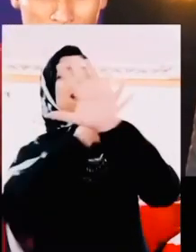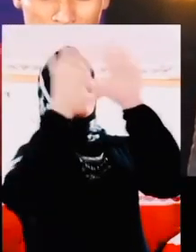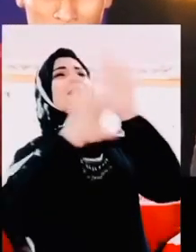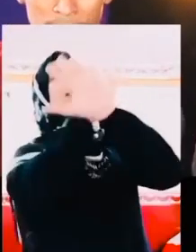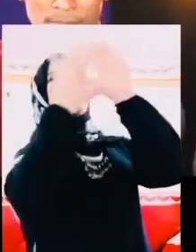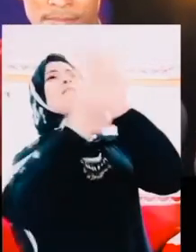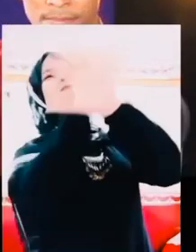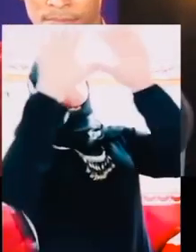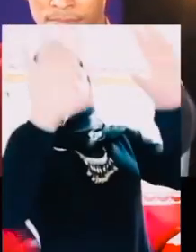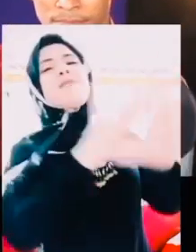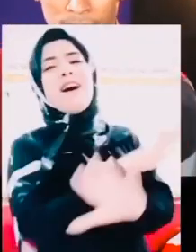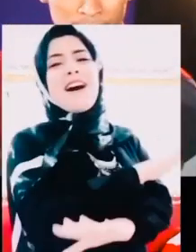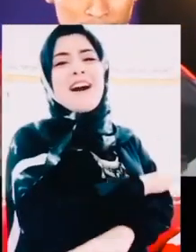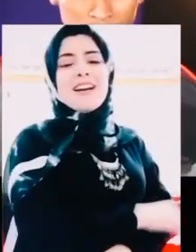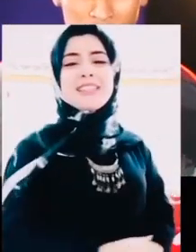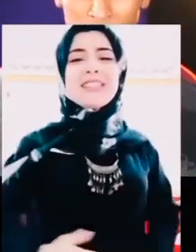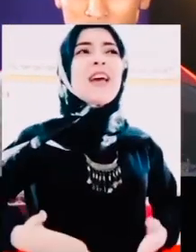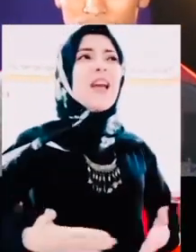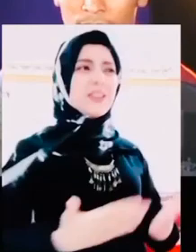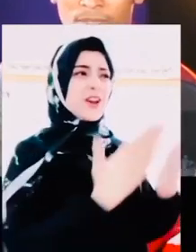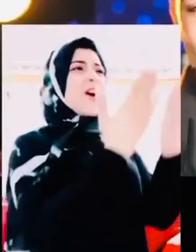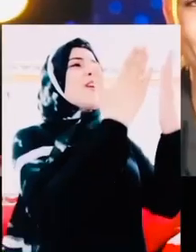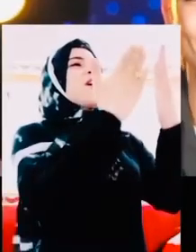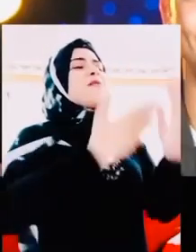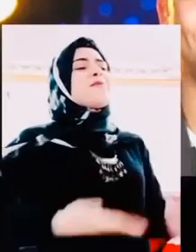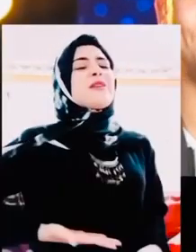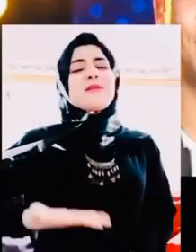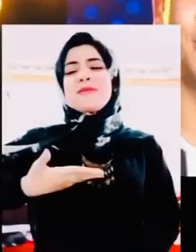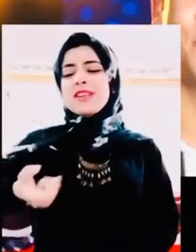النبي أزح الغمة،